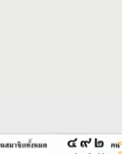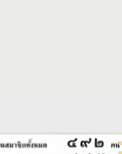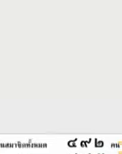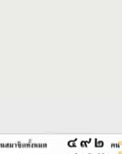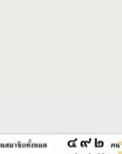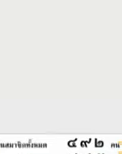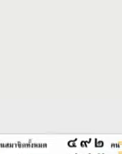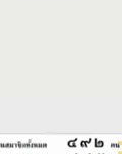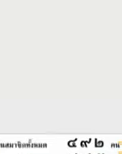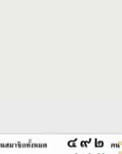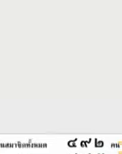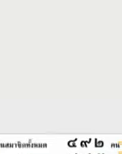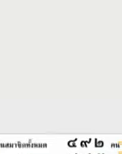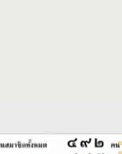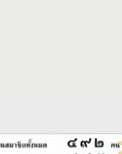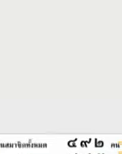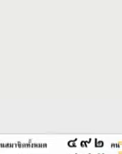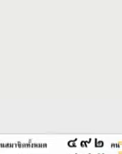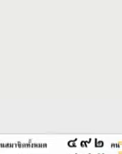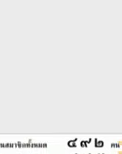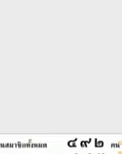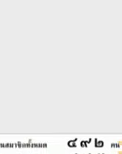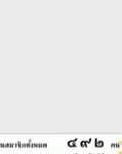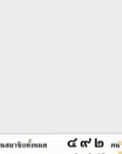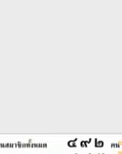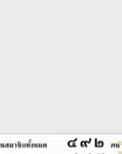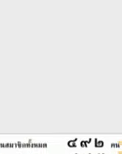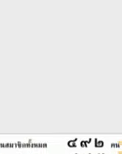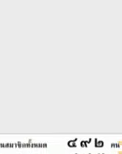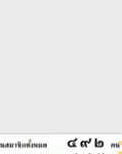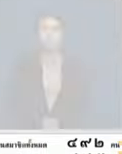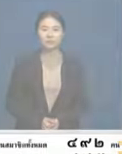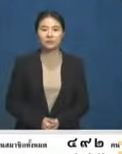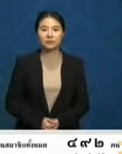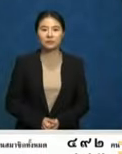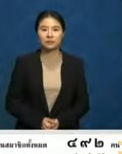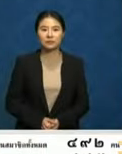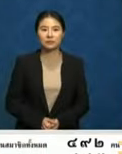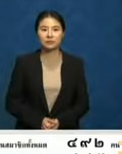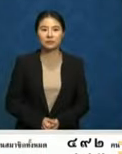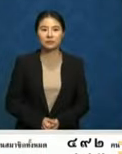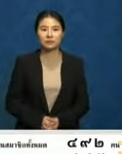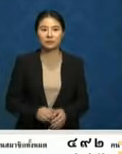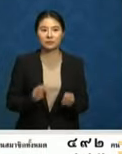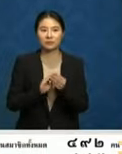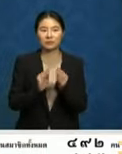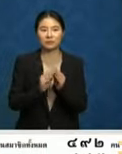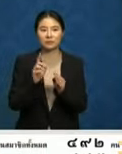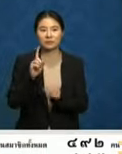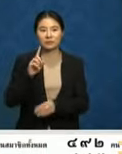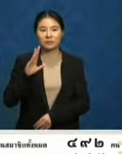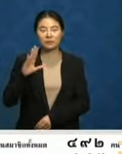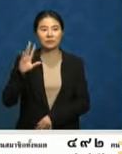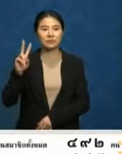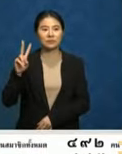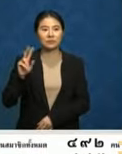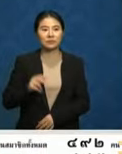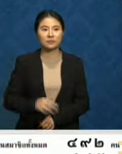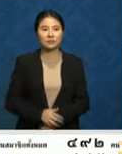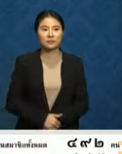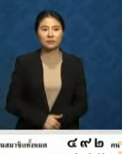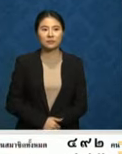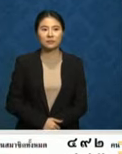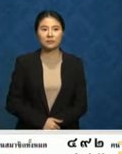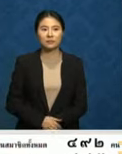371ท่านบวกอีก 4ท่านแสดงตนท่านประธานคะ 152ที่ผ่ารายานตนคบันทึกไว้